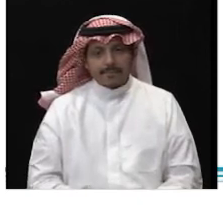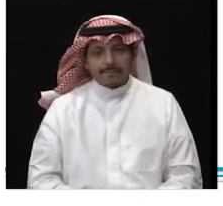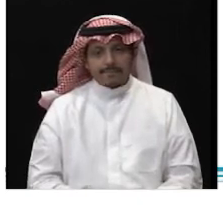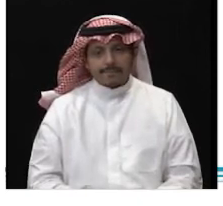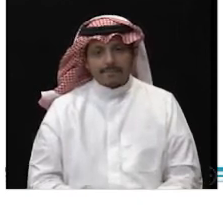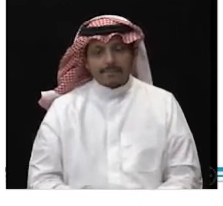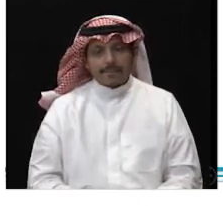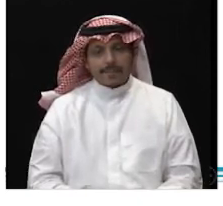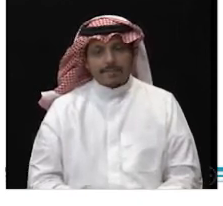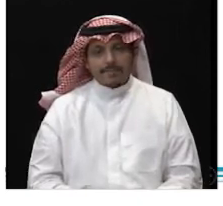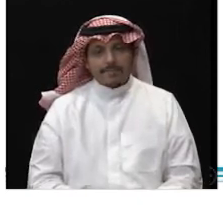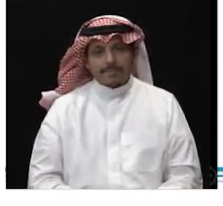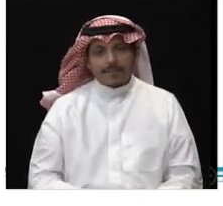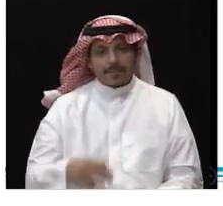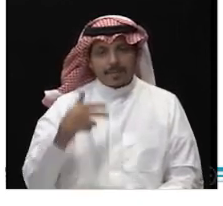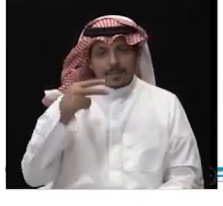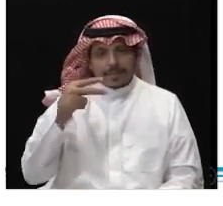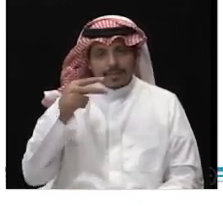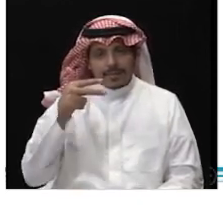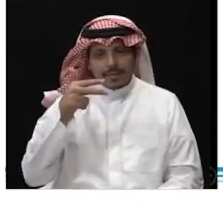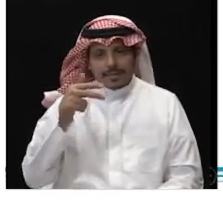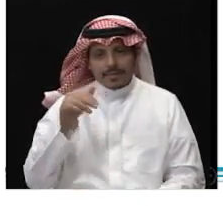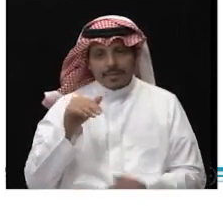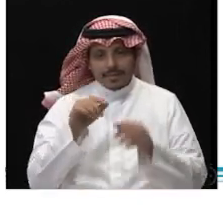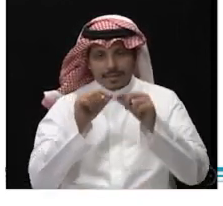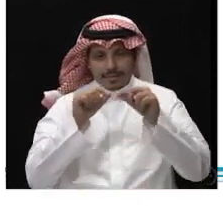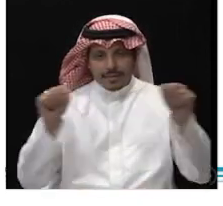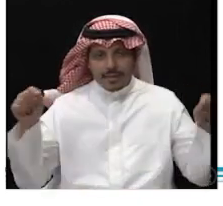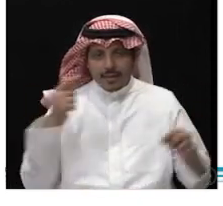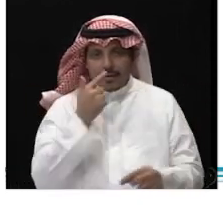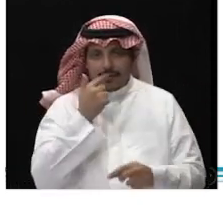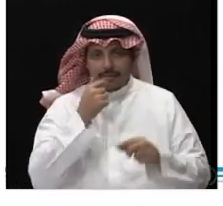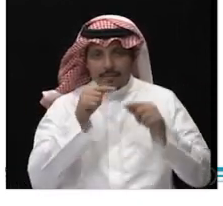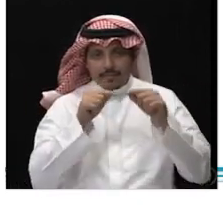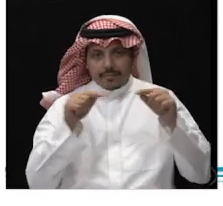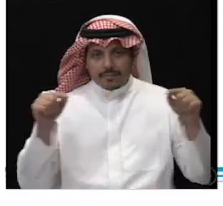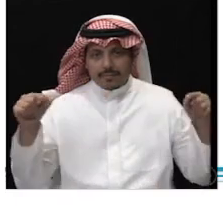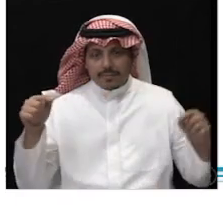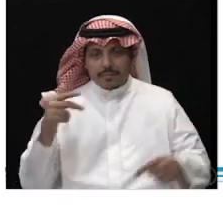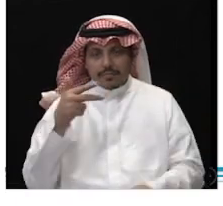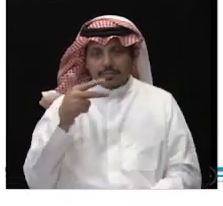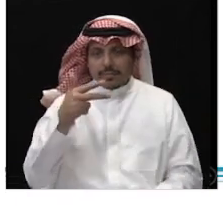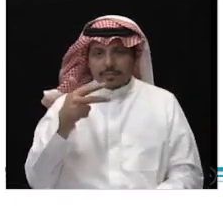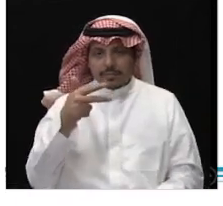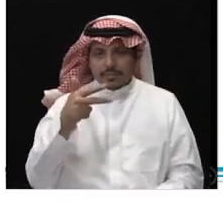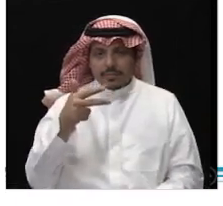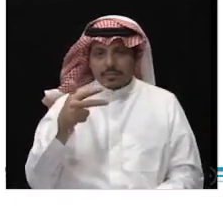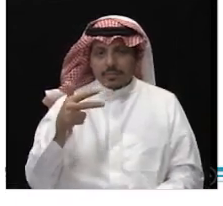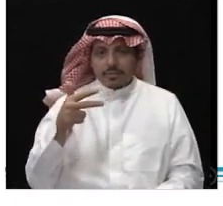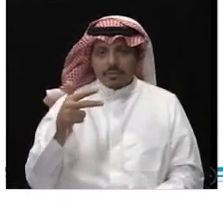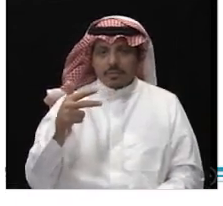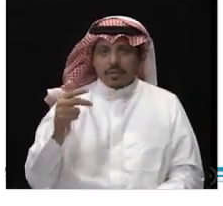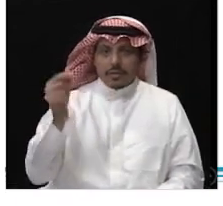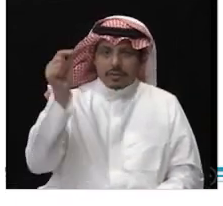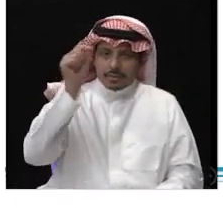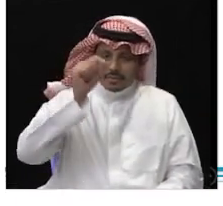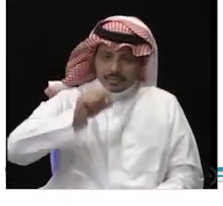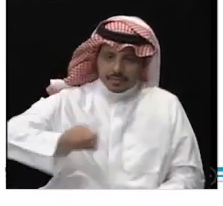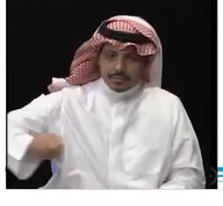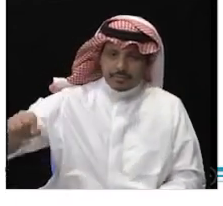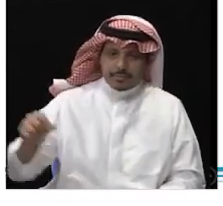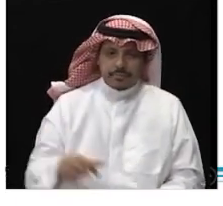الأسفل. إذن الغاء تكتب على السطر بهذا الشكل، الغاء ثم تنزل إلى